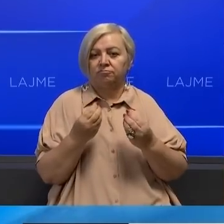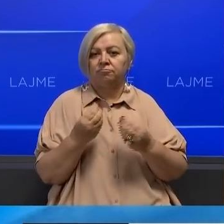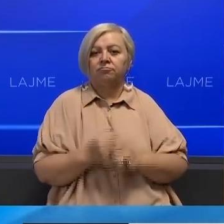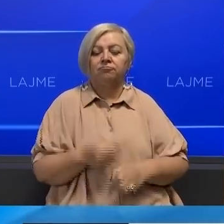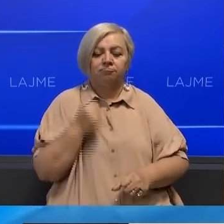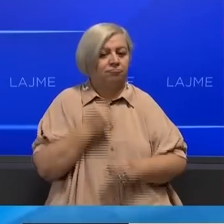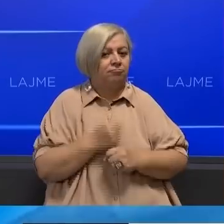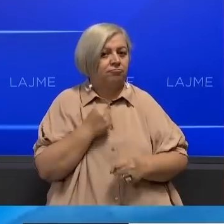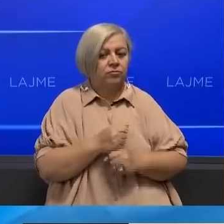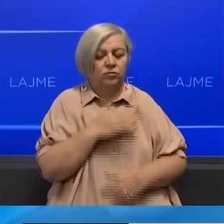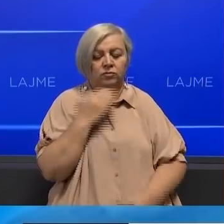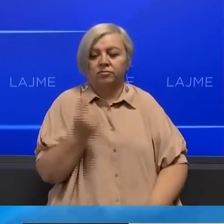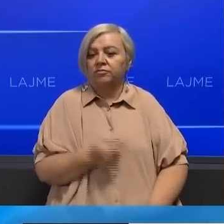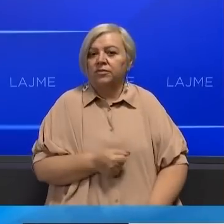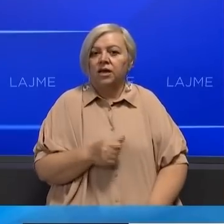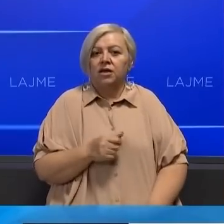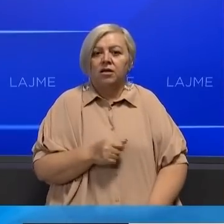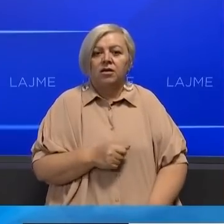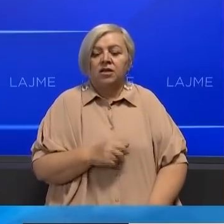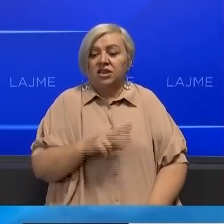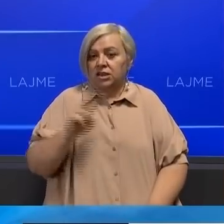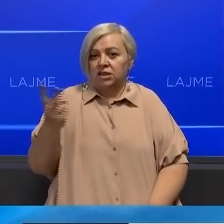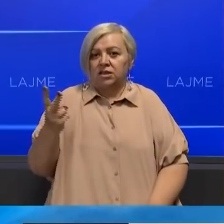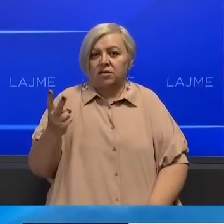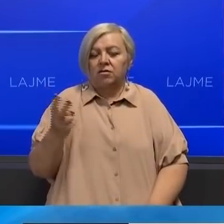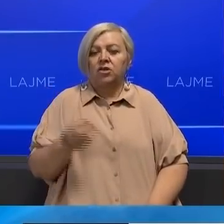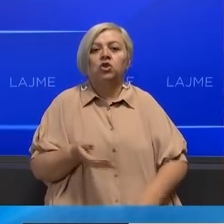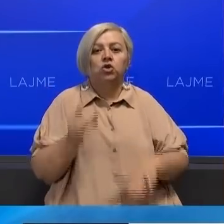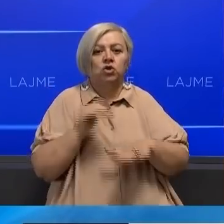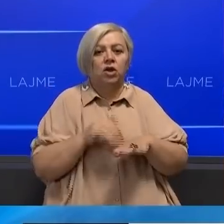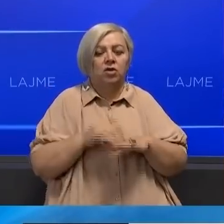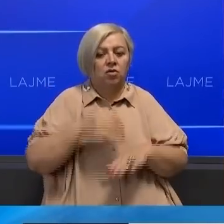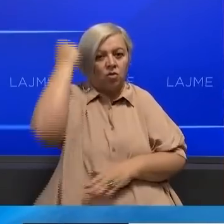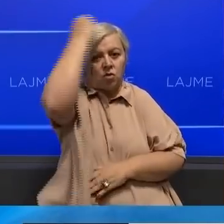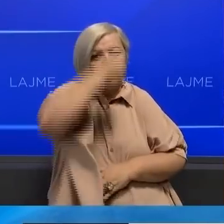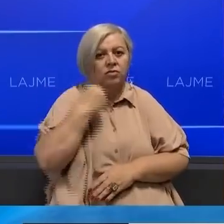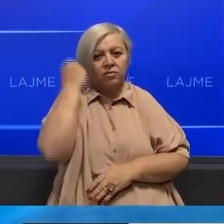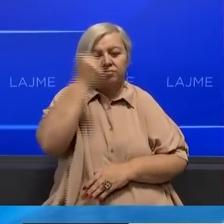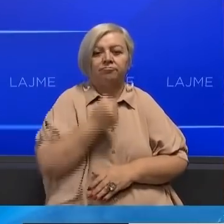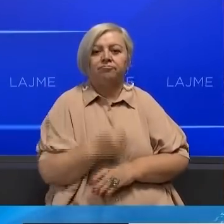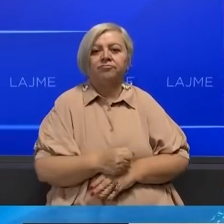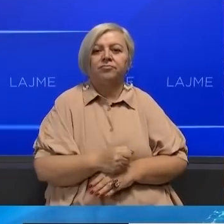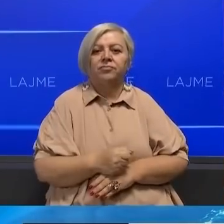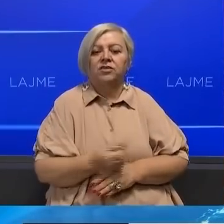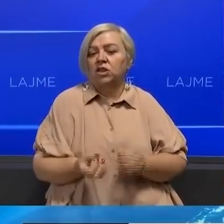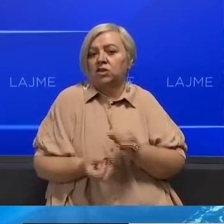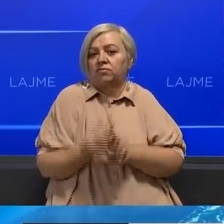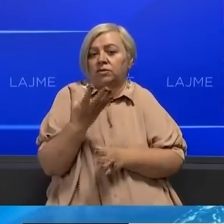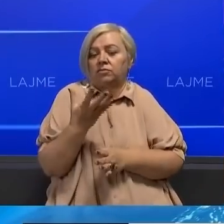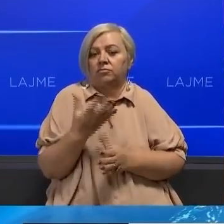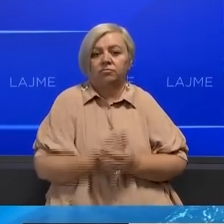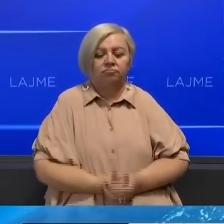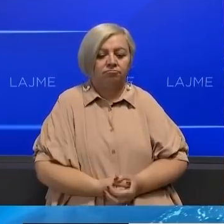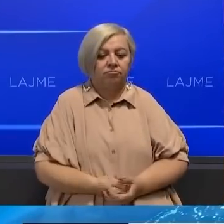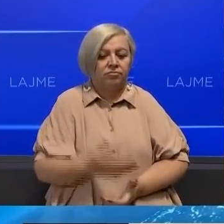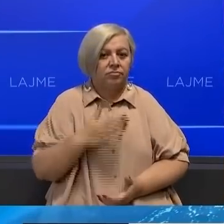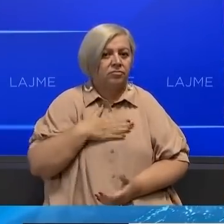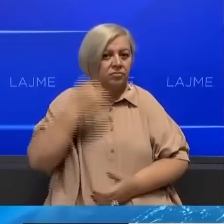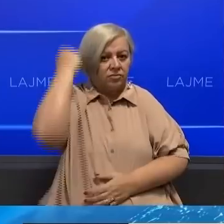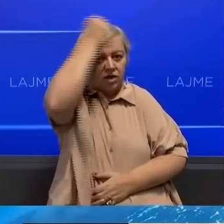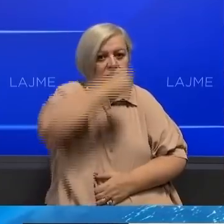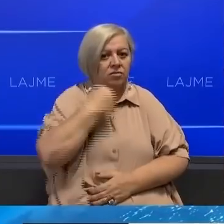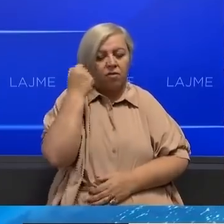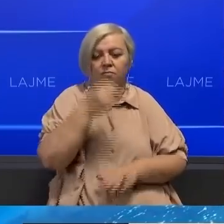janë shumë angazhuar. Kurse një tjetër bashkëdhëtar shtoi se Kosova është në një proces zhvillimi. Jemi ardhur në Kosovë për